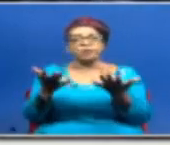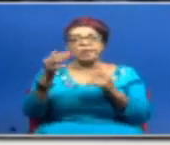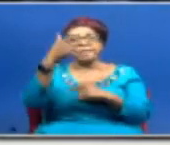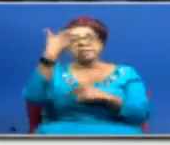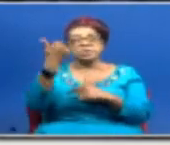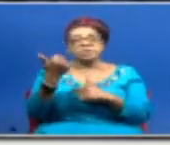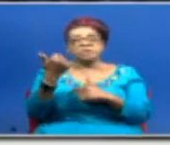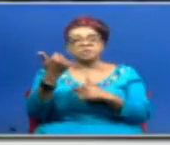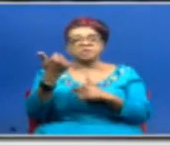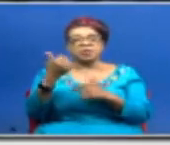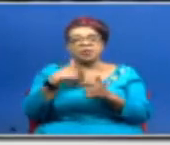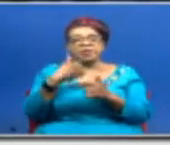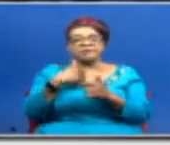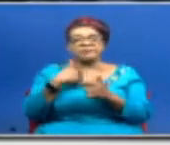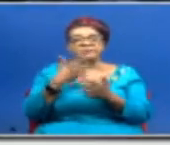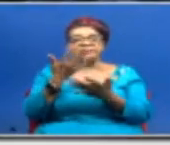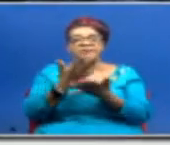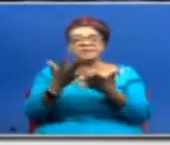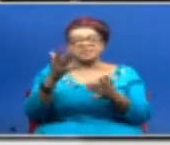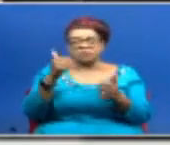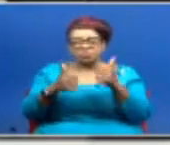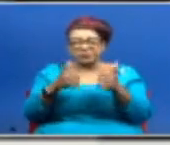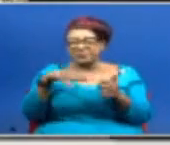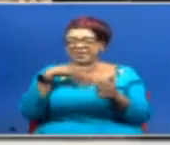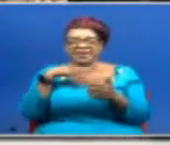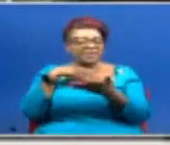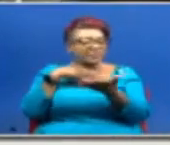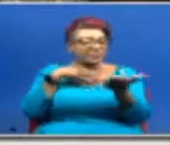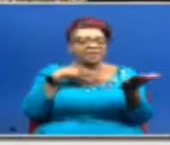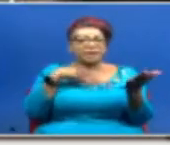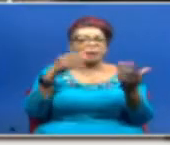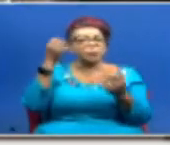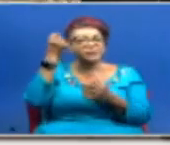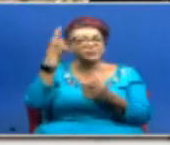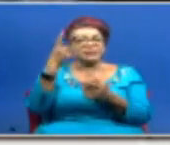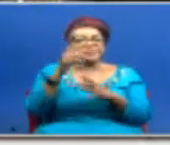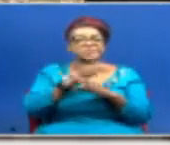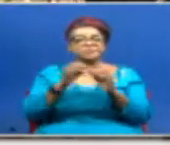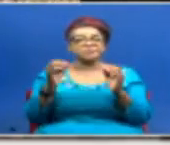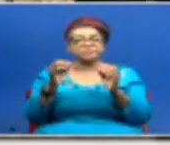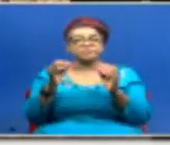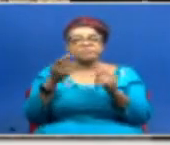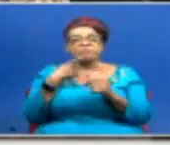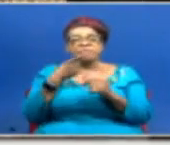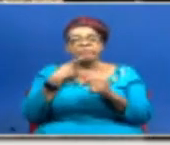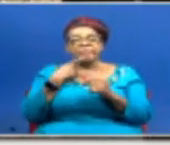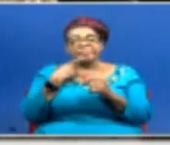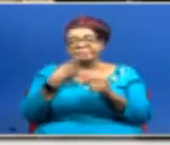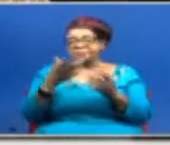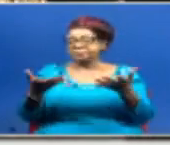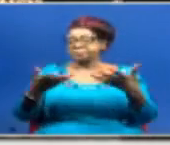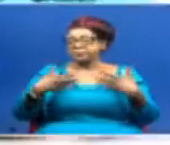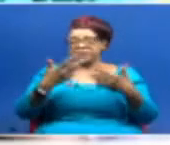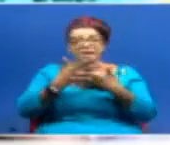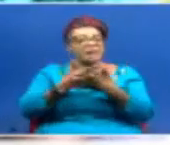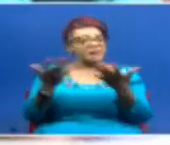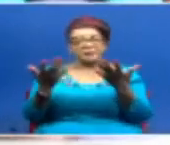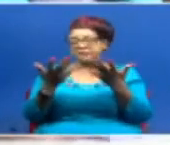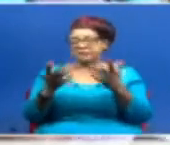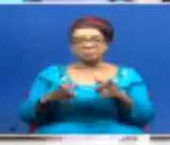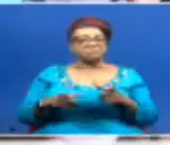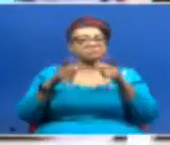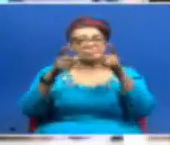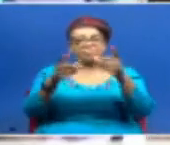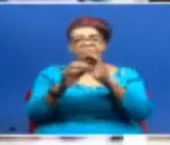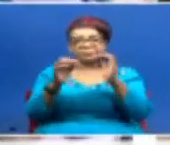unaona vitu ambayo imekufa kufa hatuelewi. Wakazi hao wanasema kuwa wangali kupokea msaada wowote licha ya shilingi